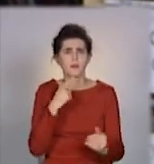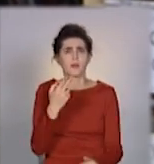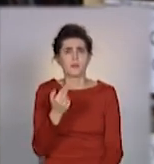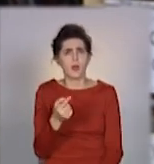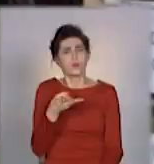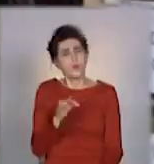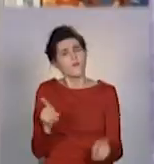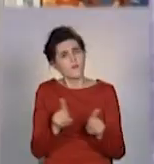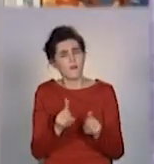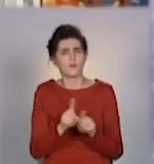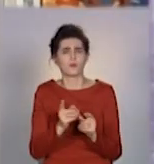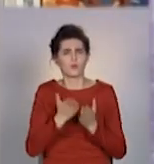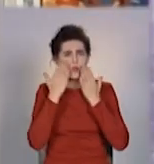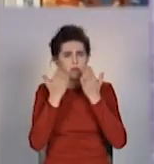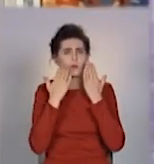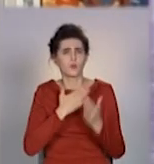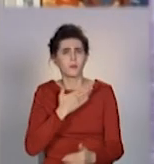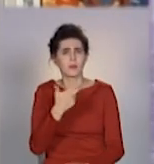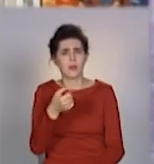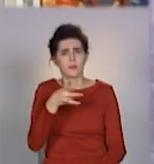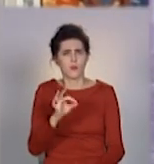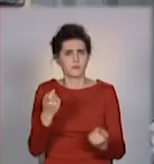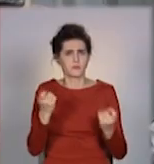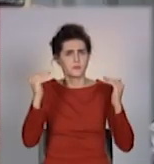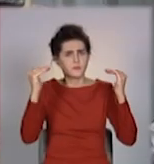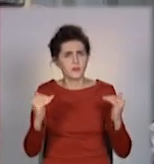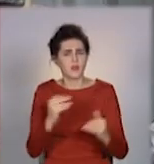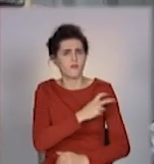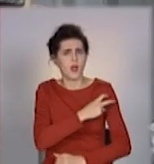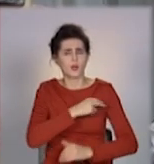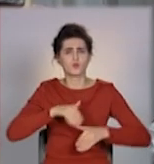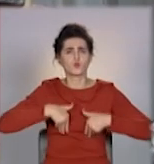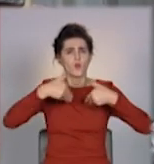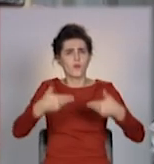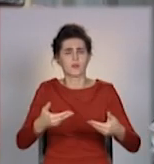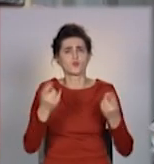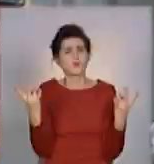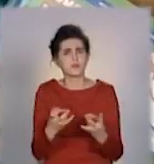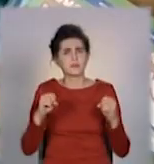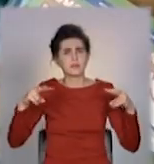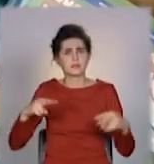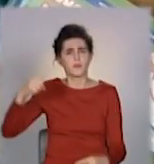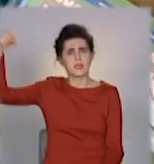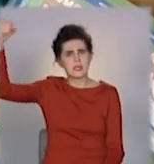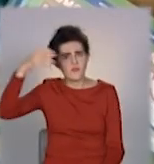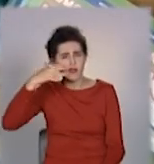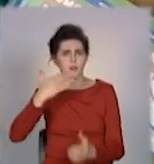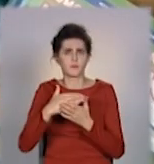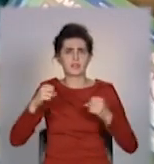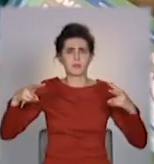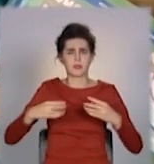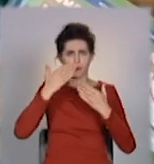читання присутствує. Лікарі попереджають, книгу треба читати правильно, бажано при денному світлі та на певній